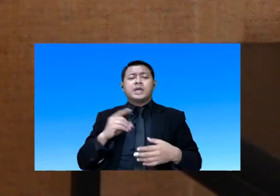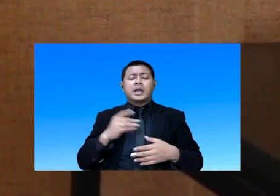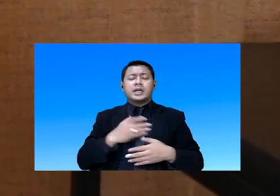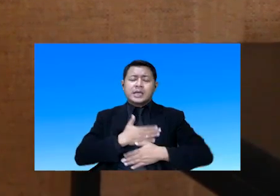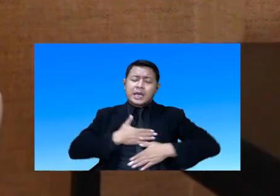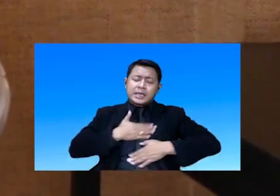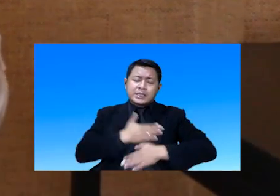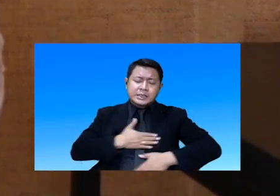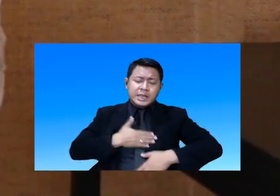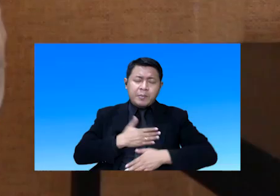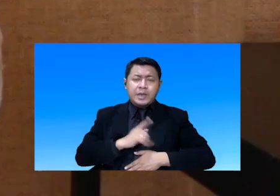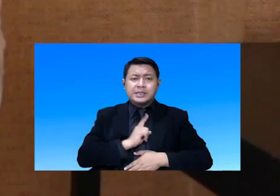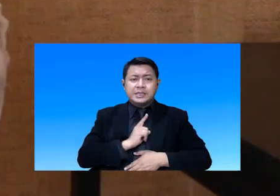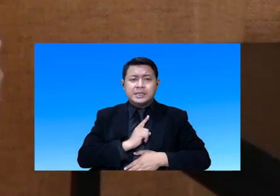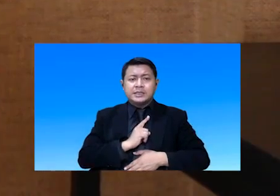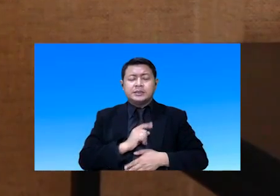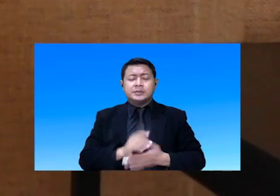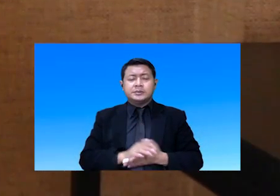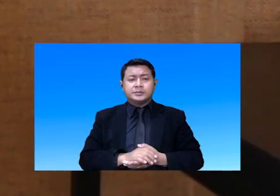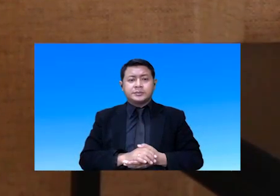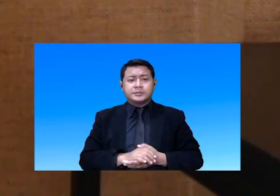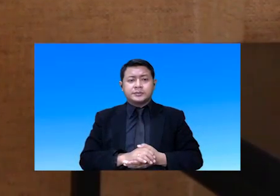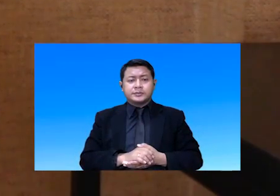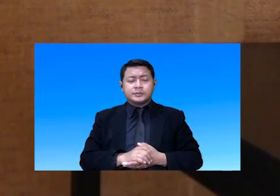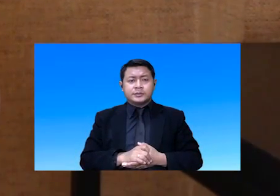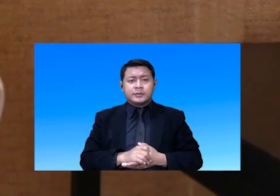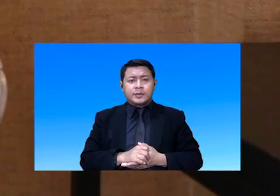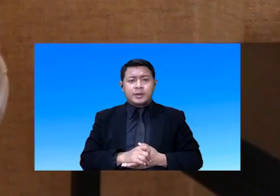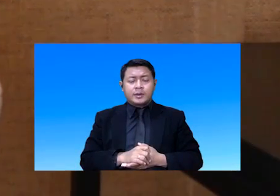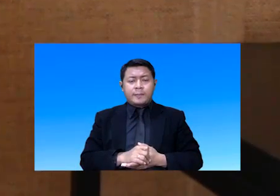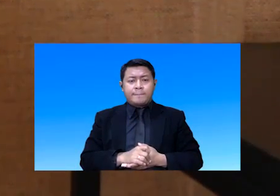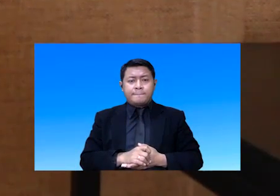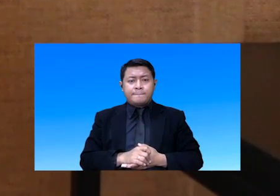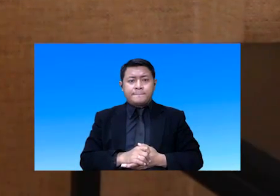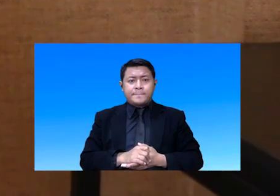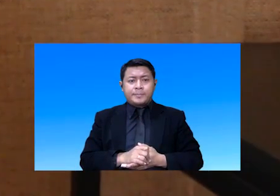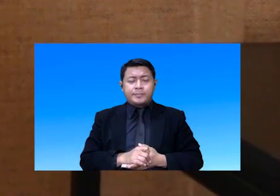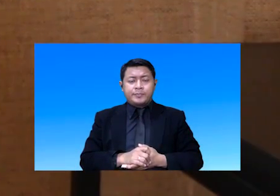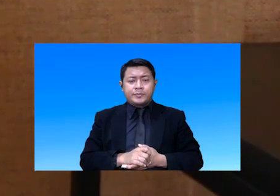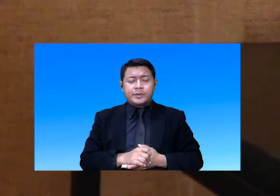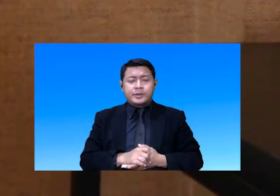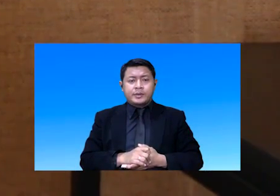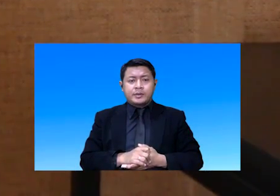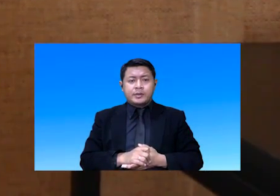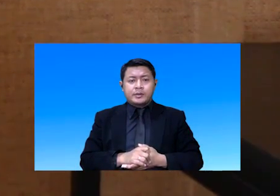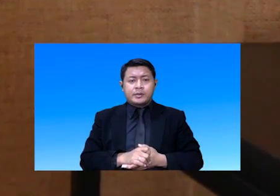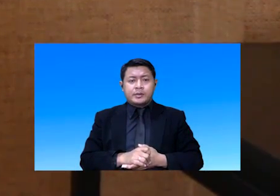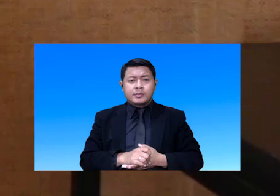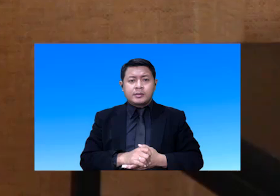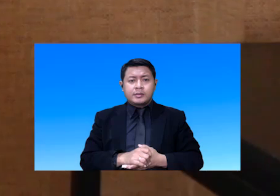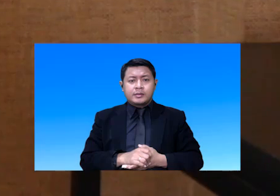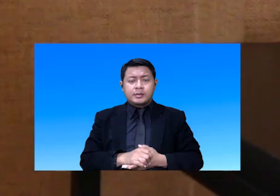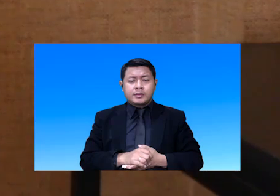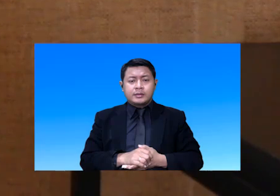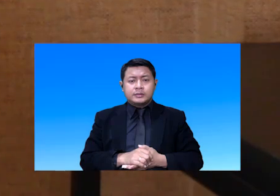kayaknya mikir kok kita cuma bisa di sini aja gitu ya. Tapi ternyata ada zona lain teman-teman yang kita harus jangkau,